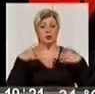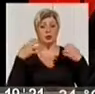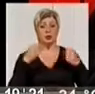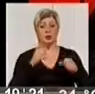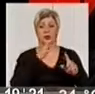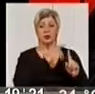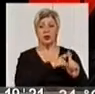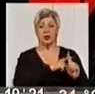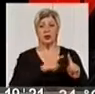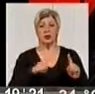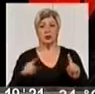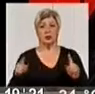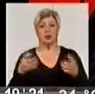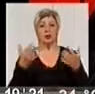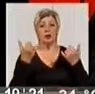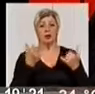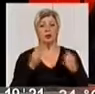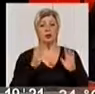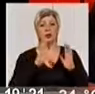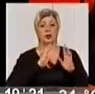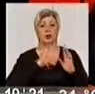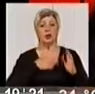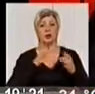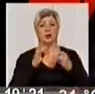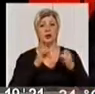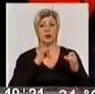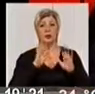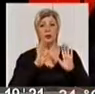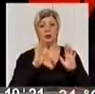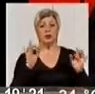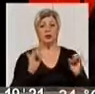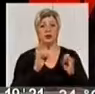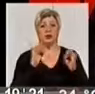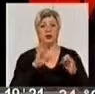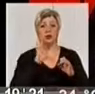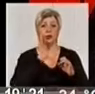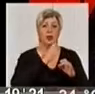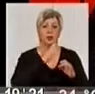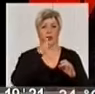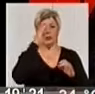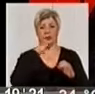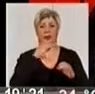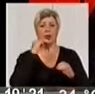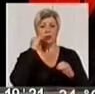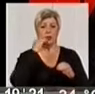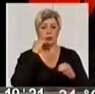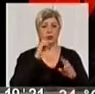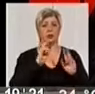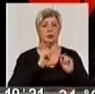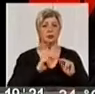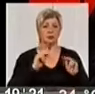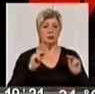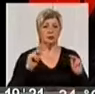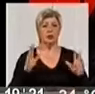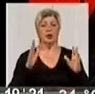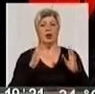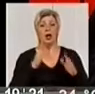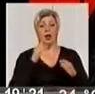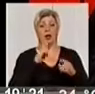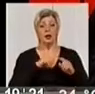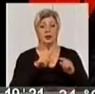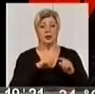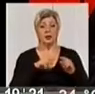сьогоднішня наша розмова буде цікава мамам, татам, бабусям, дідусям, педагогам, тому що незабаром наші